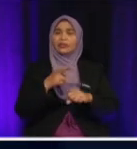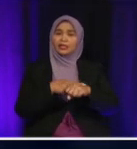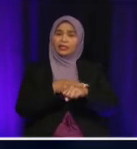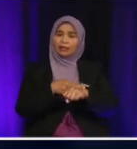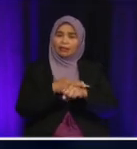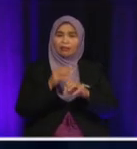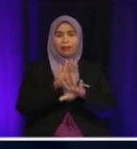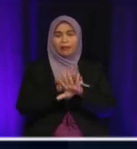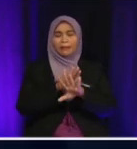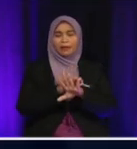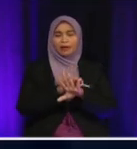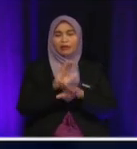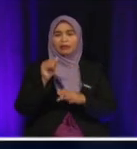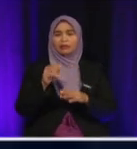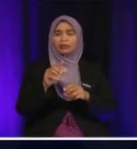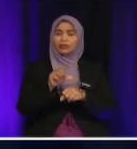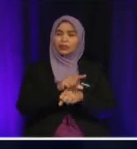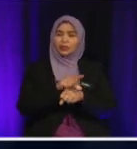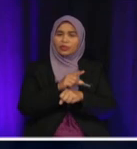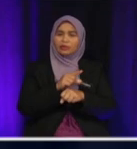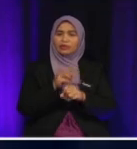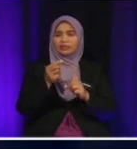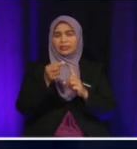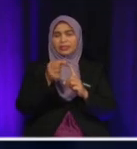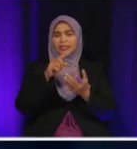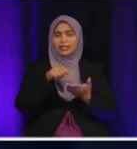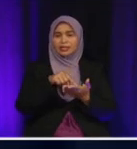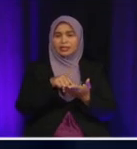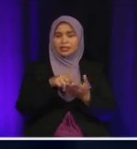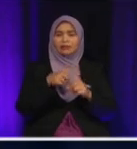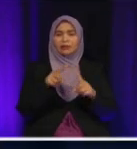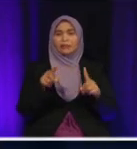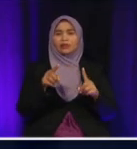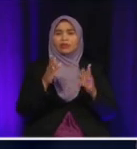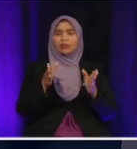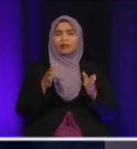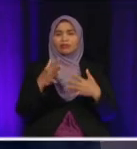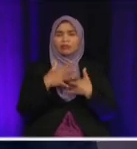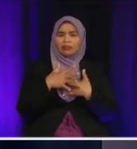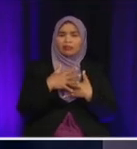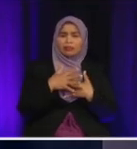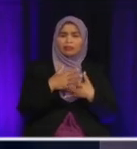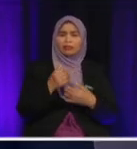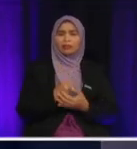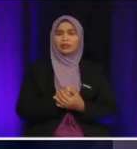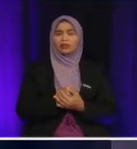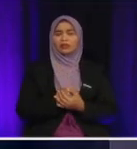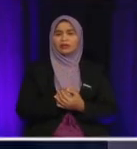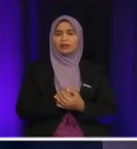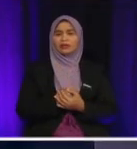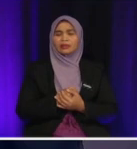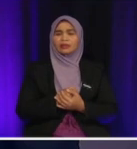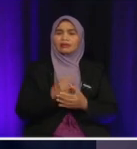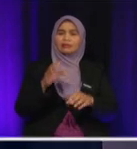mungkin ramai gunakan istilah zina ni kan, selalu kita dengar dan selalu kita gunakan. Tapi orang takut kadang-kadang dia tak sebut zina. Dia sebut kena tangkap